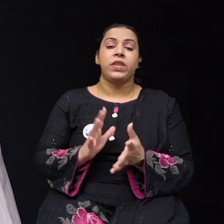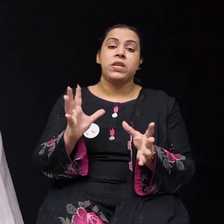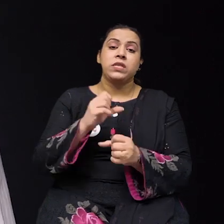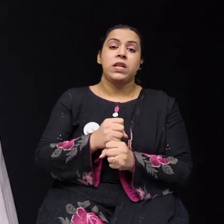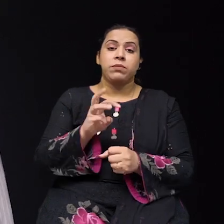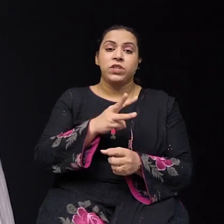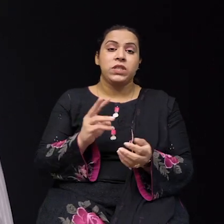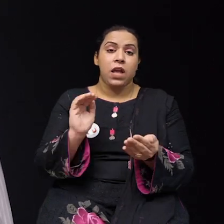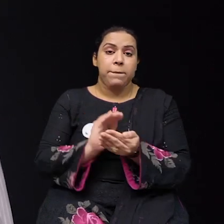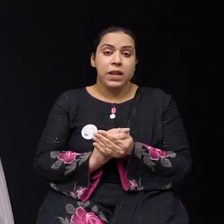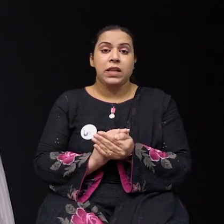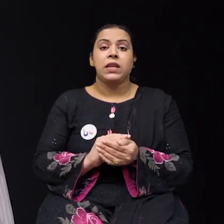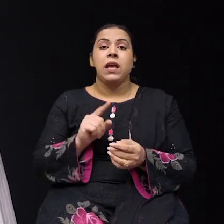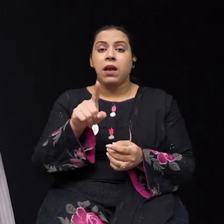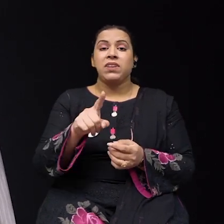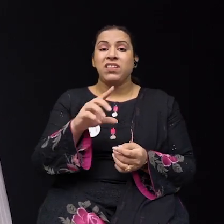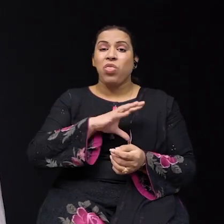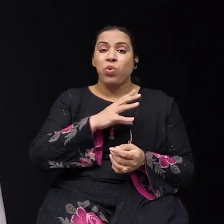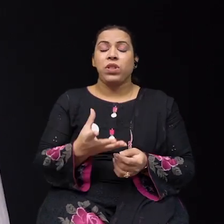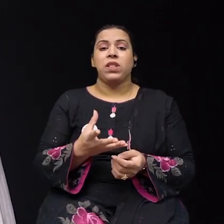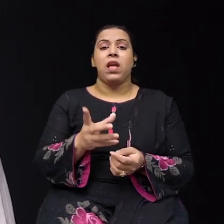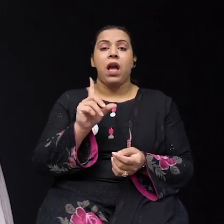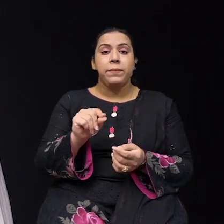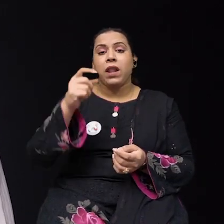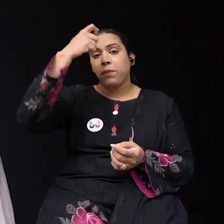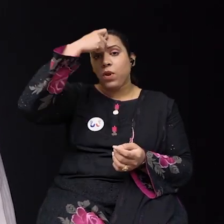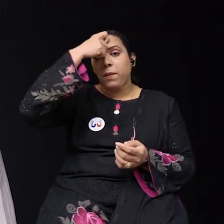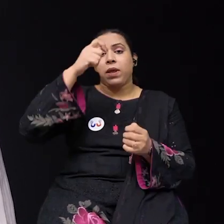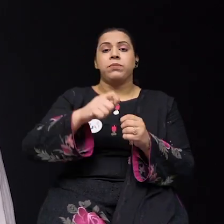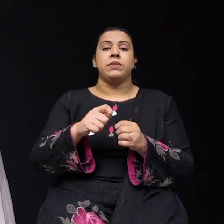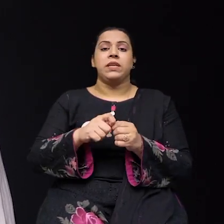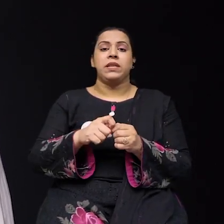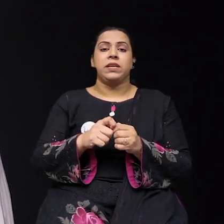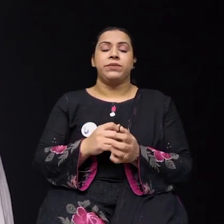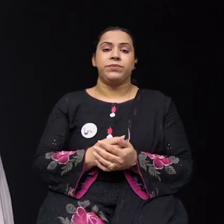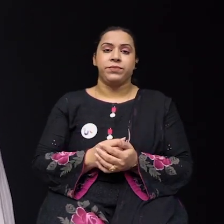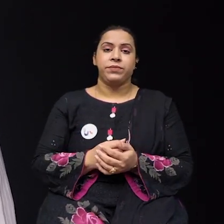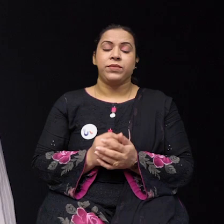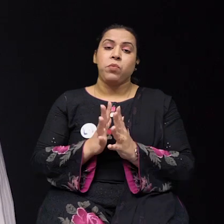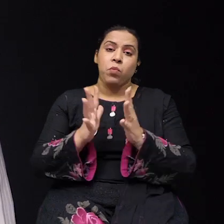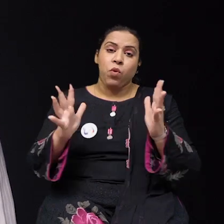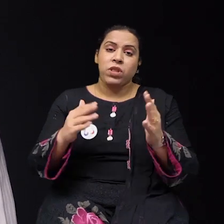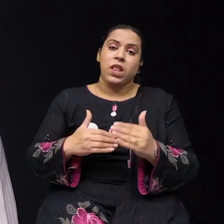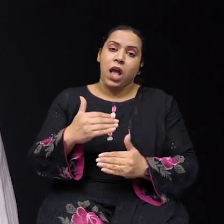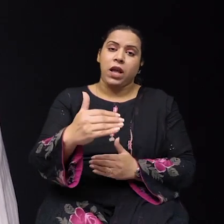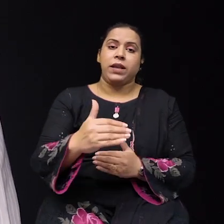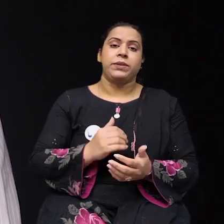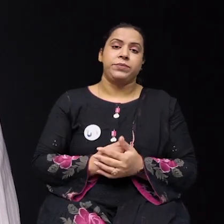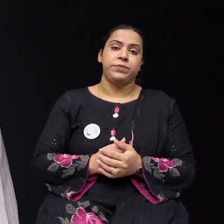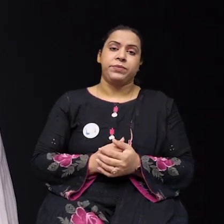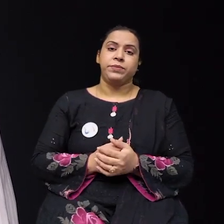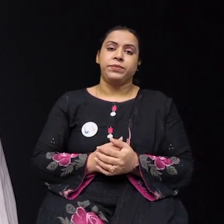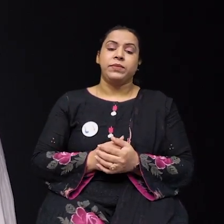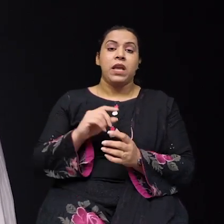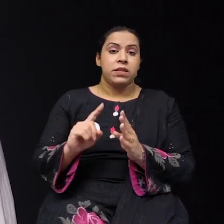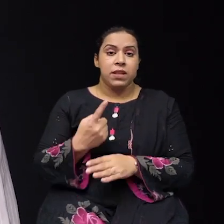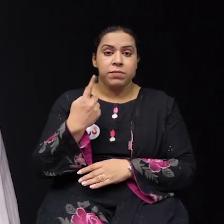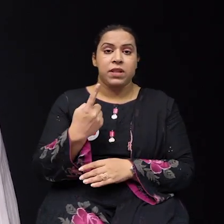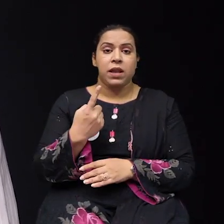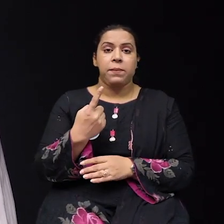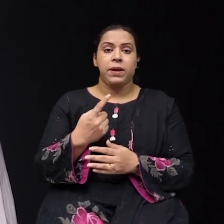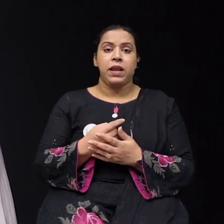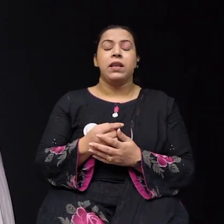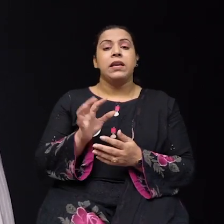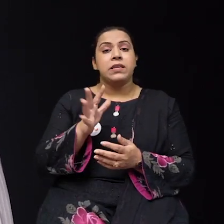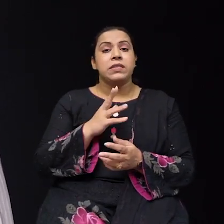جب مل کے آپ کے لیے پیدا ہو جاتی ہے تو آپ اپنے لیے پرابلم کریٹ کرنے کے لیے بہت زیادہ آگے بڑھتے ہیں۔ سب سے پہلے ان